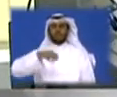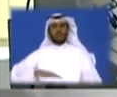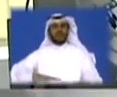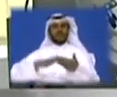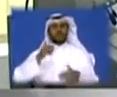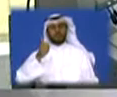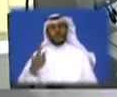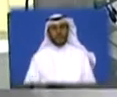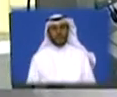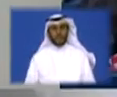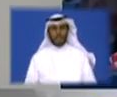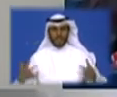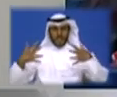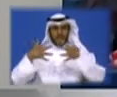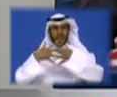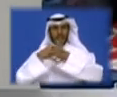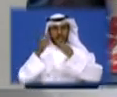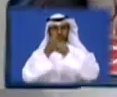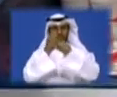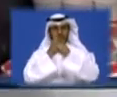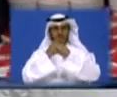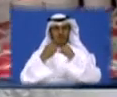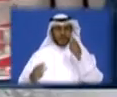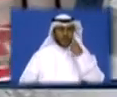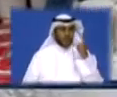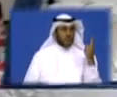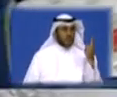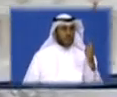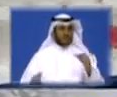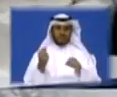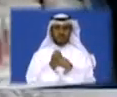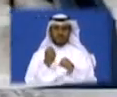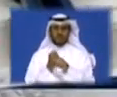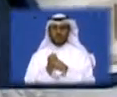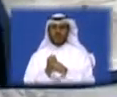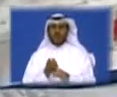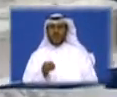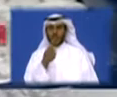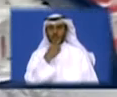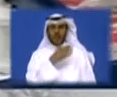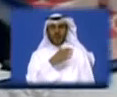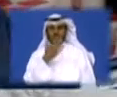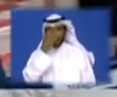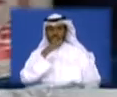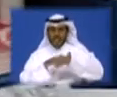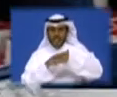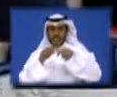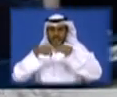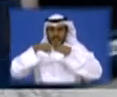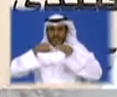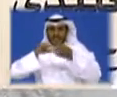جديدة مستقلة. لم يتوقف اهتمامها عند المباني، بل وأيضا التركيز على العنصر